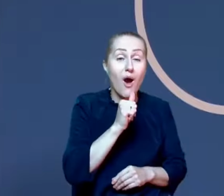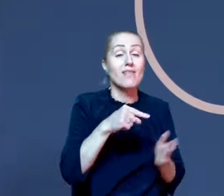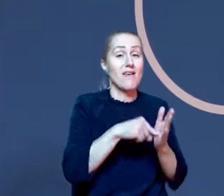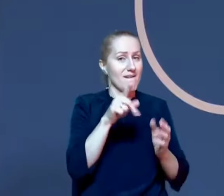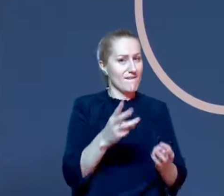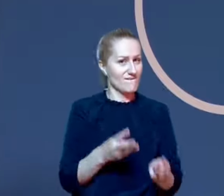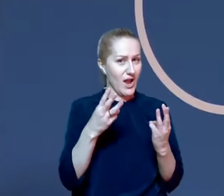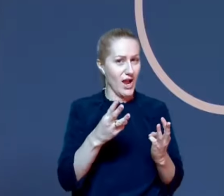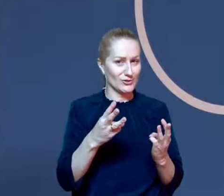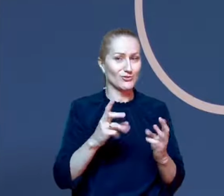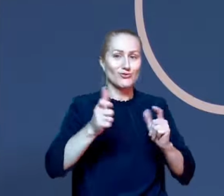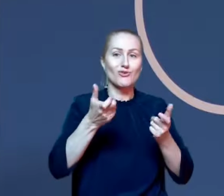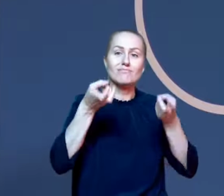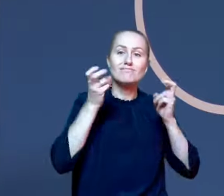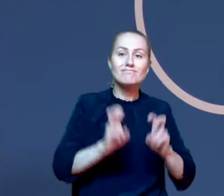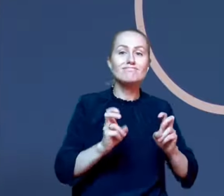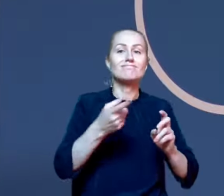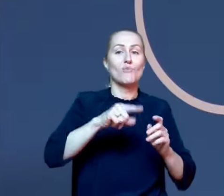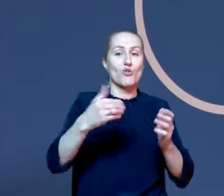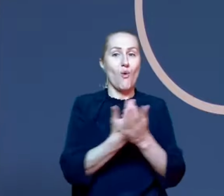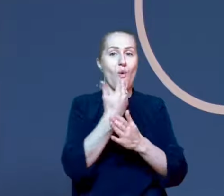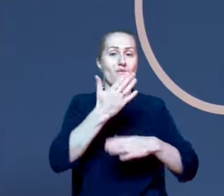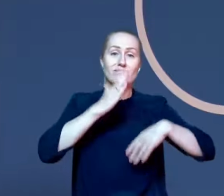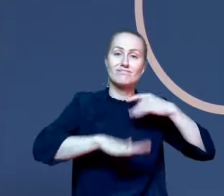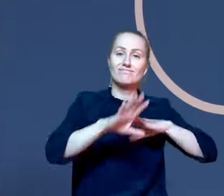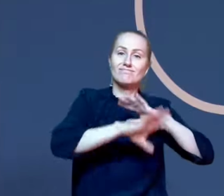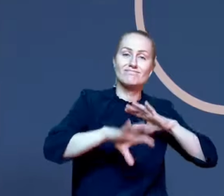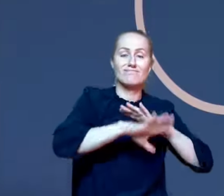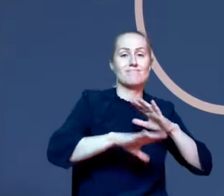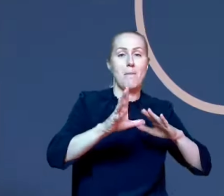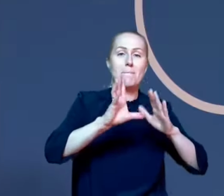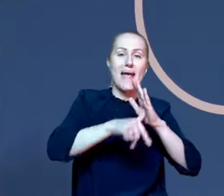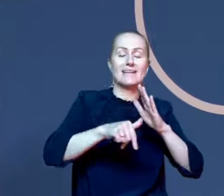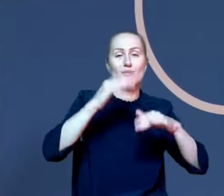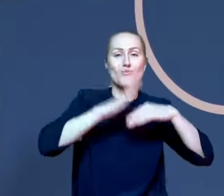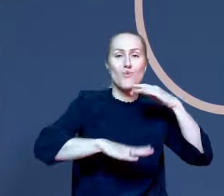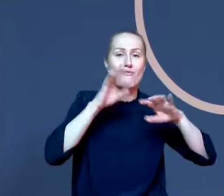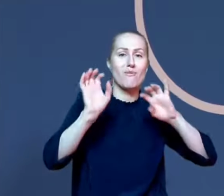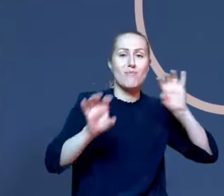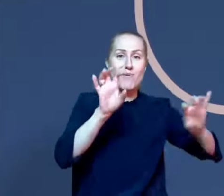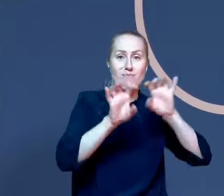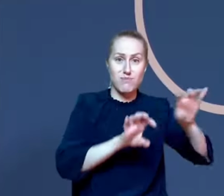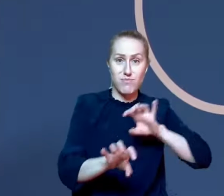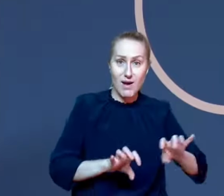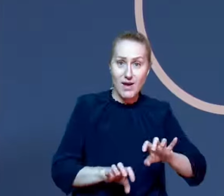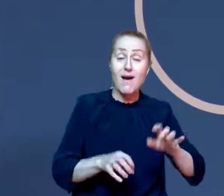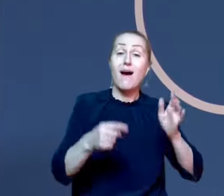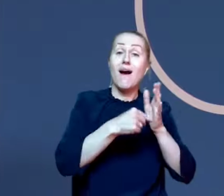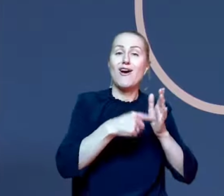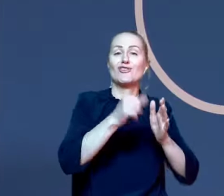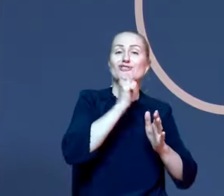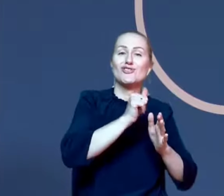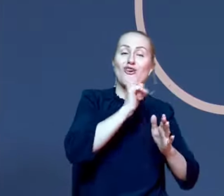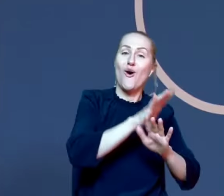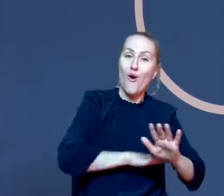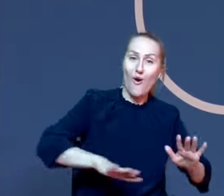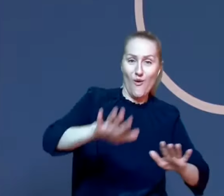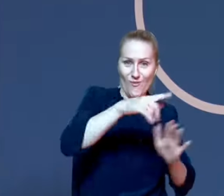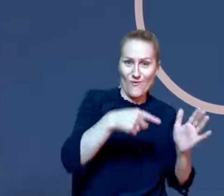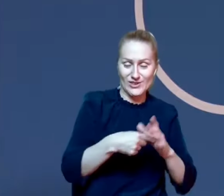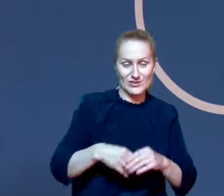kwestii tworzenia nowej struktury miejskiej, w kwestii tworzenia nowej infrastruktury miejskiej, a więc zielone przestrzenie.